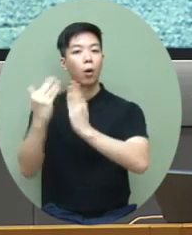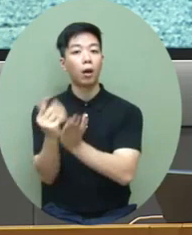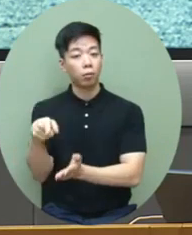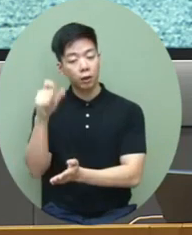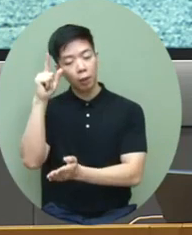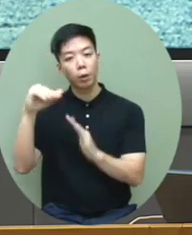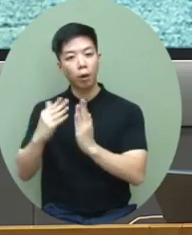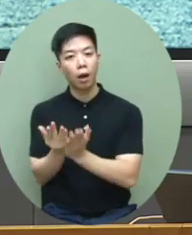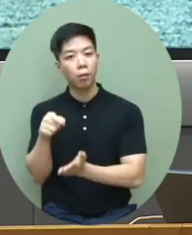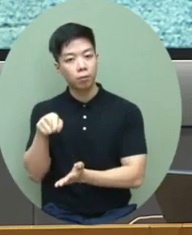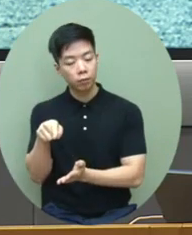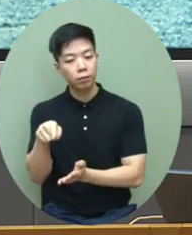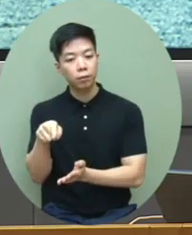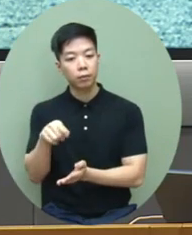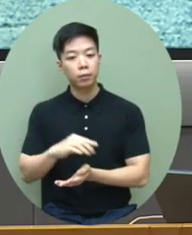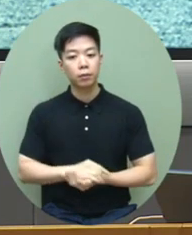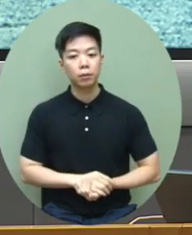啦，咁佢就有